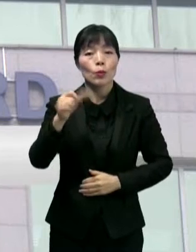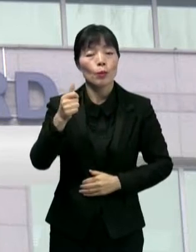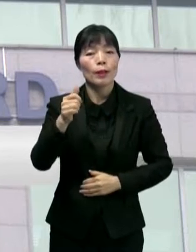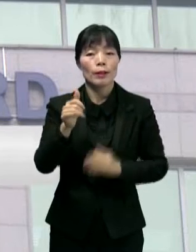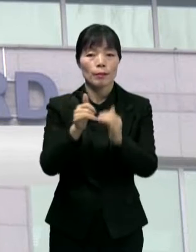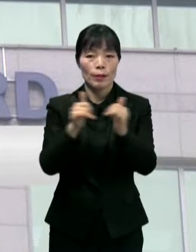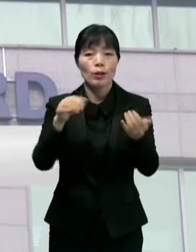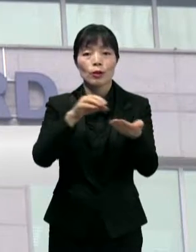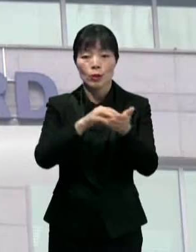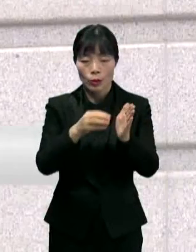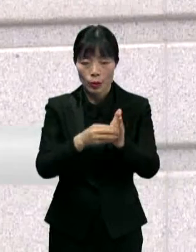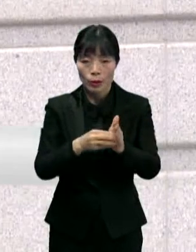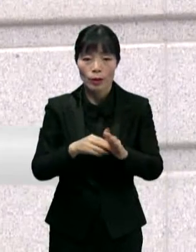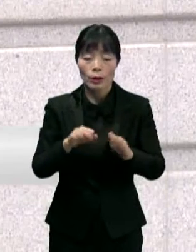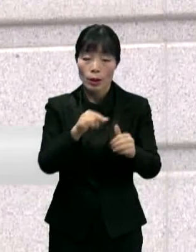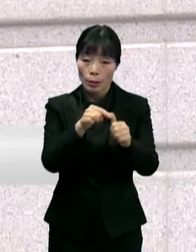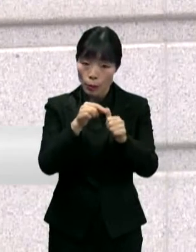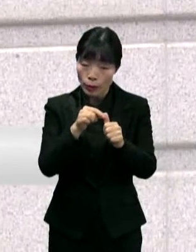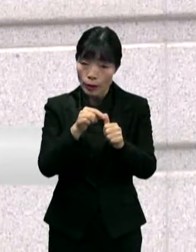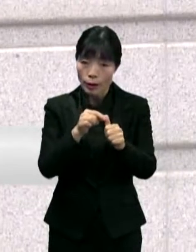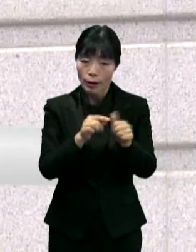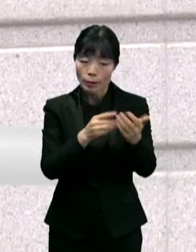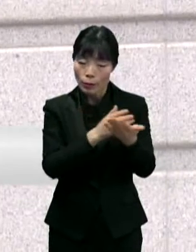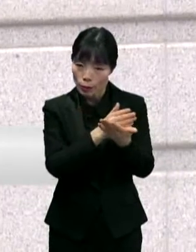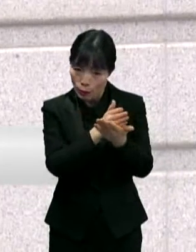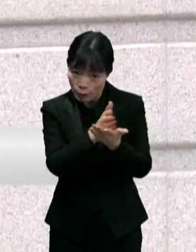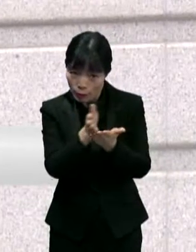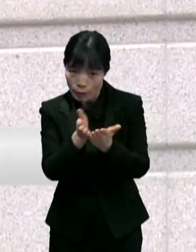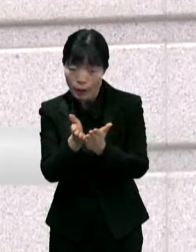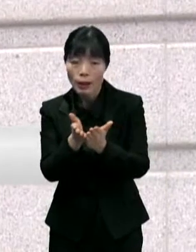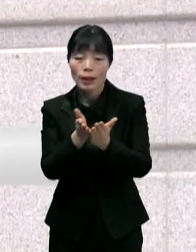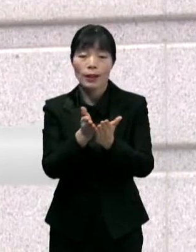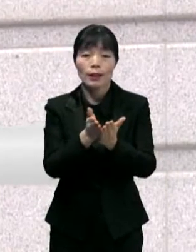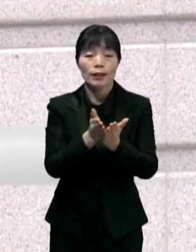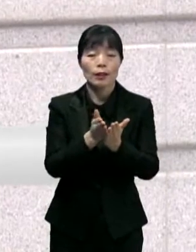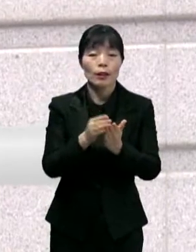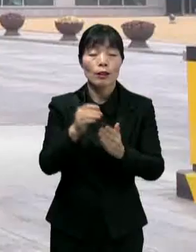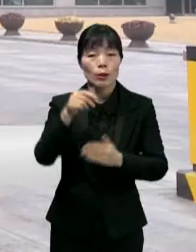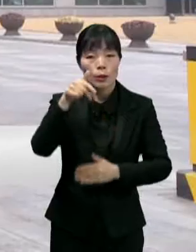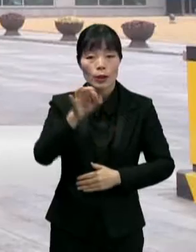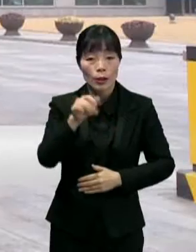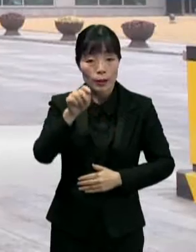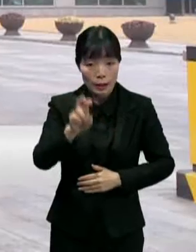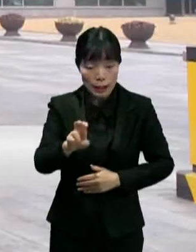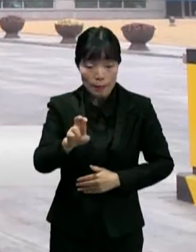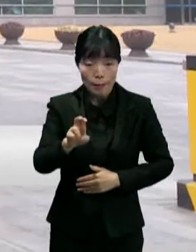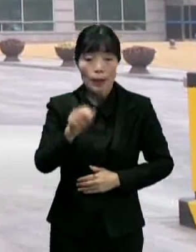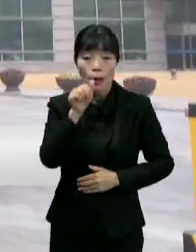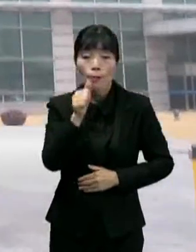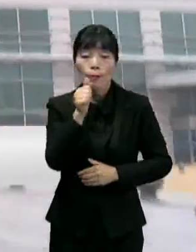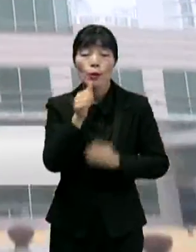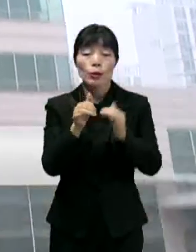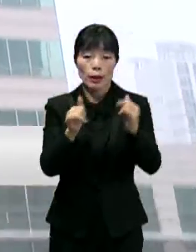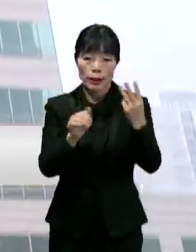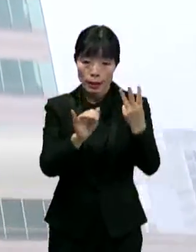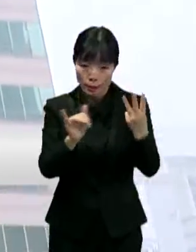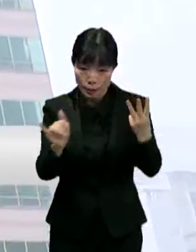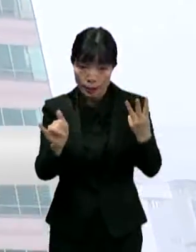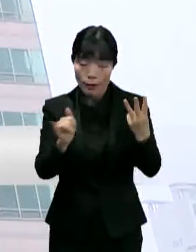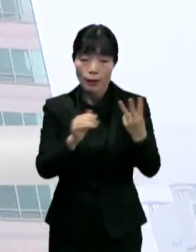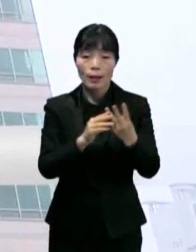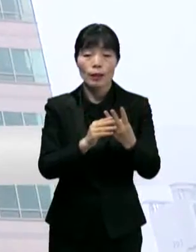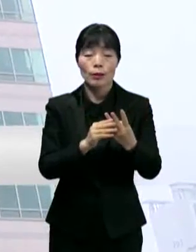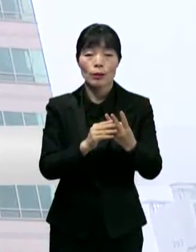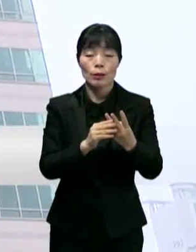입니다 모집분야는 경정 직급 5급 공채 출신 1명 경감 직급 변호사 3명 경의 직급 간